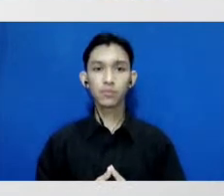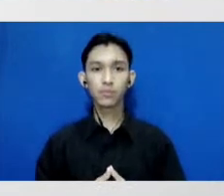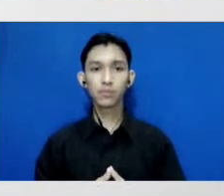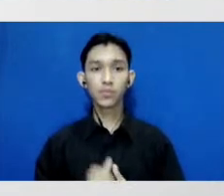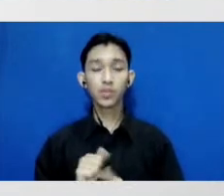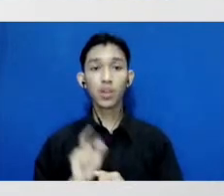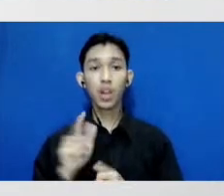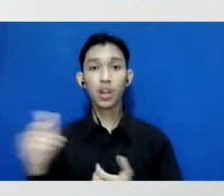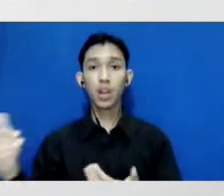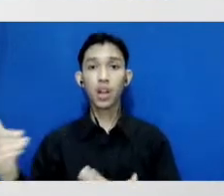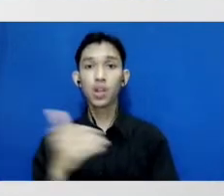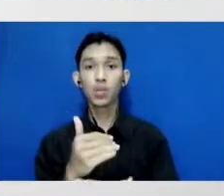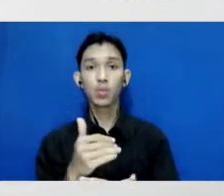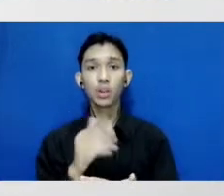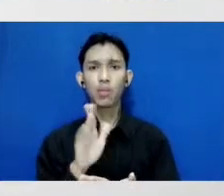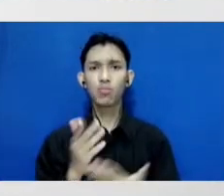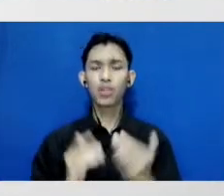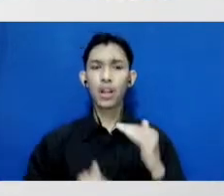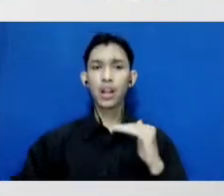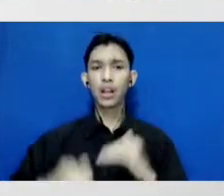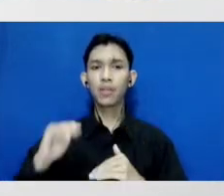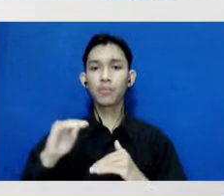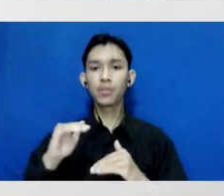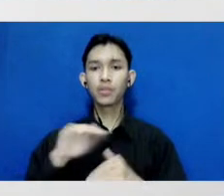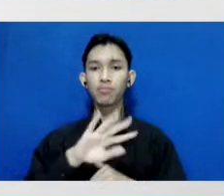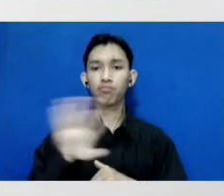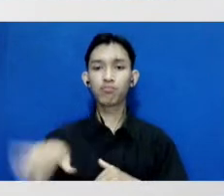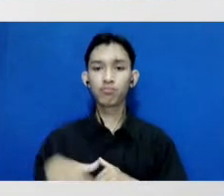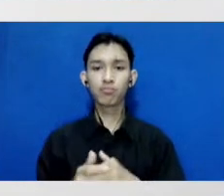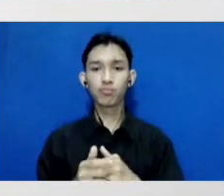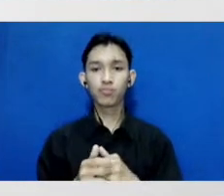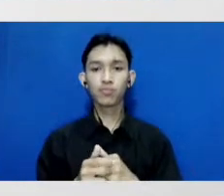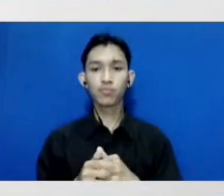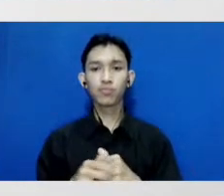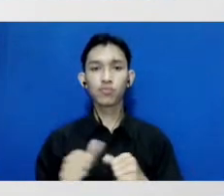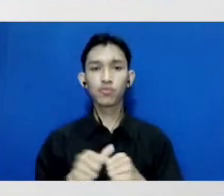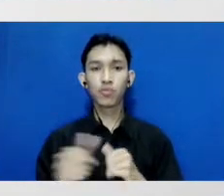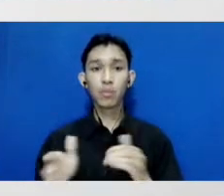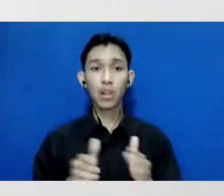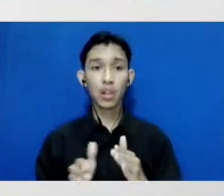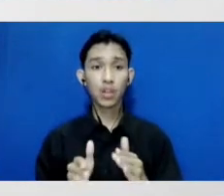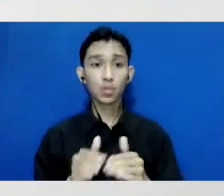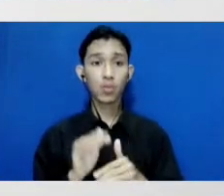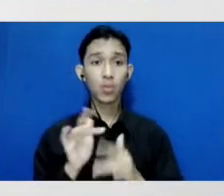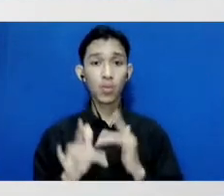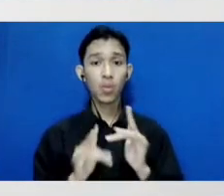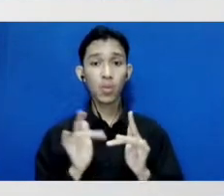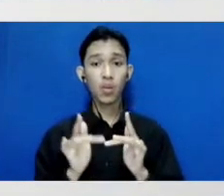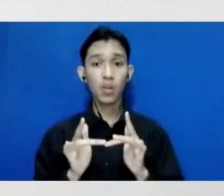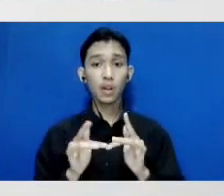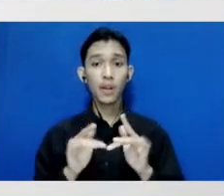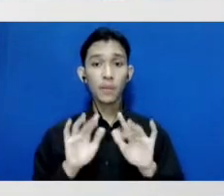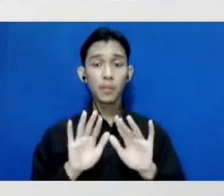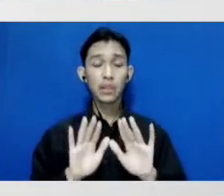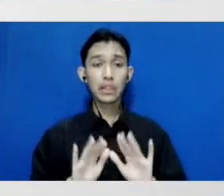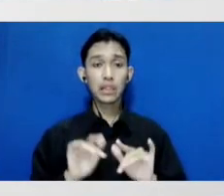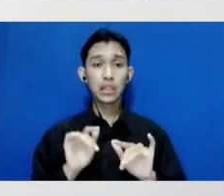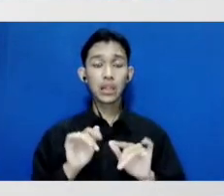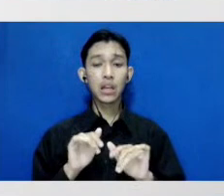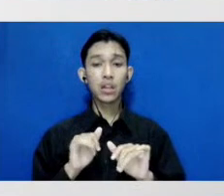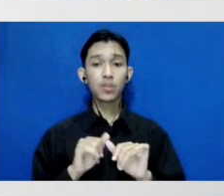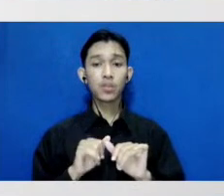aturan yang lebih komprehensif dan mengatur online platform dan perusahaan-perusahaan digital dan